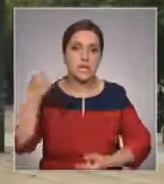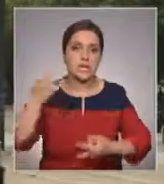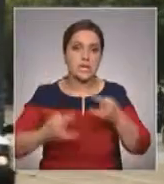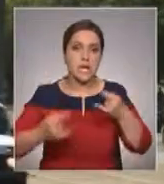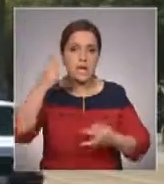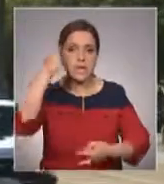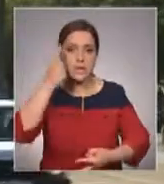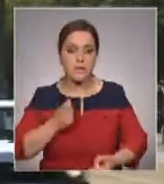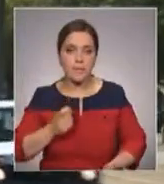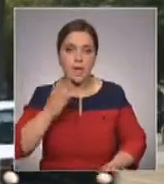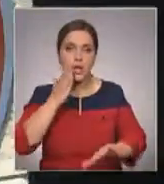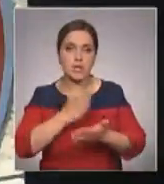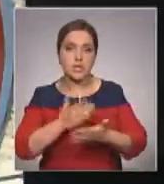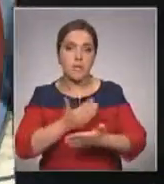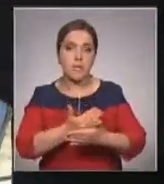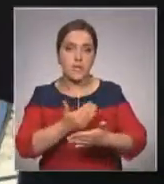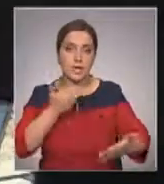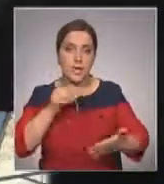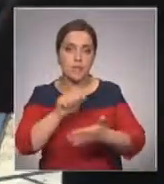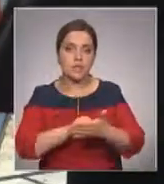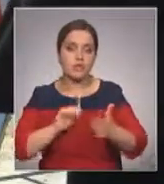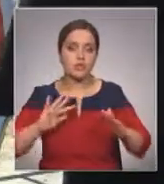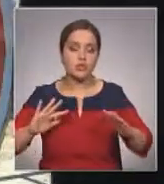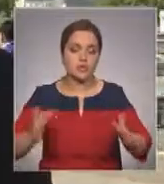сообщили предварительную версию случившегося.